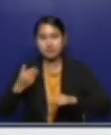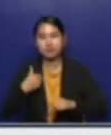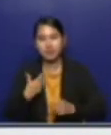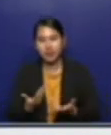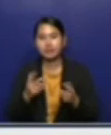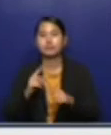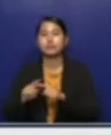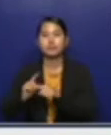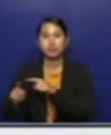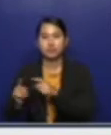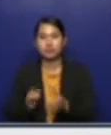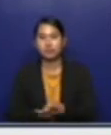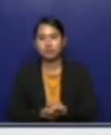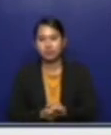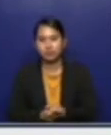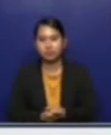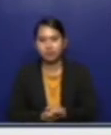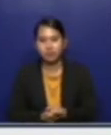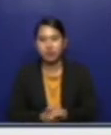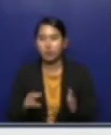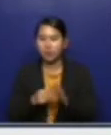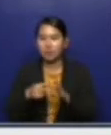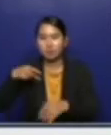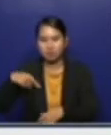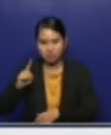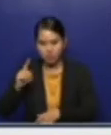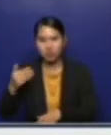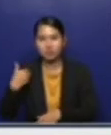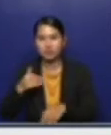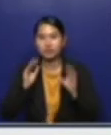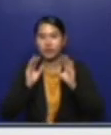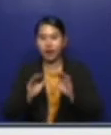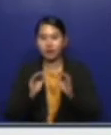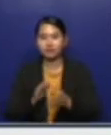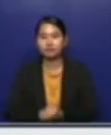ส่งให้นายกรับฟังมาเห็นโดยตรงหรือไม่นั่นจะเป็นประโยชน์มากกว่าฝากท่านประธานด้วยครับกราบขอบพระคุณครับ